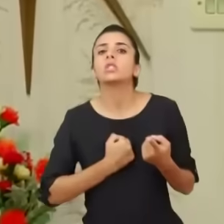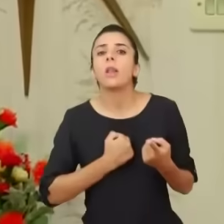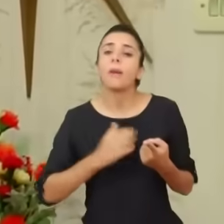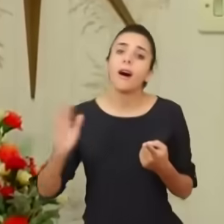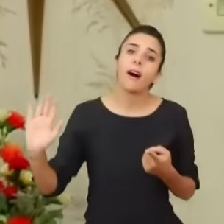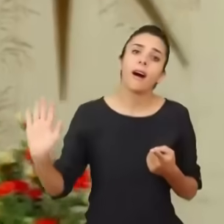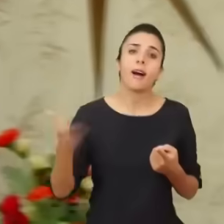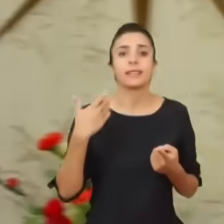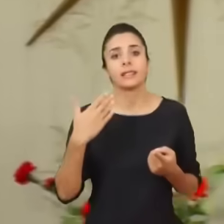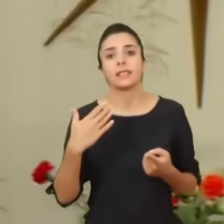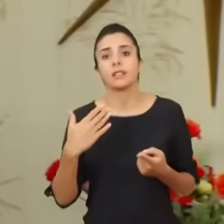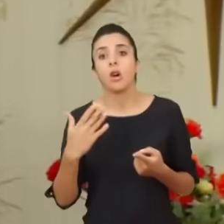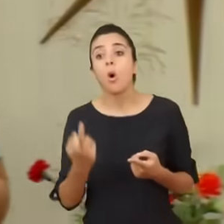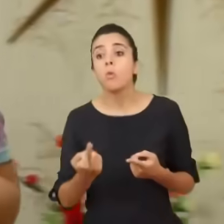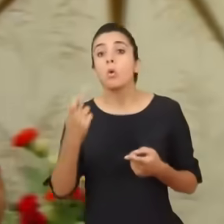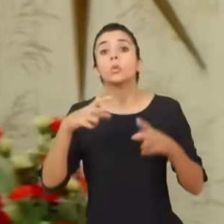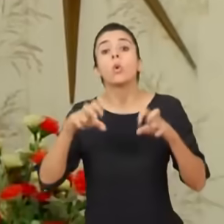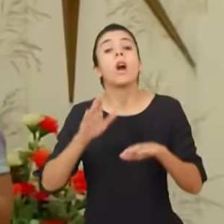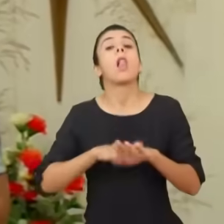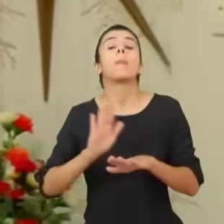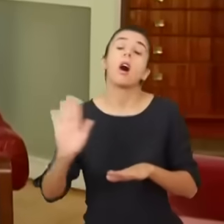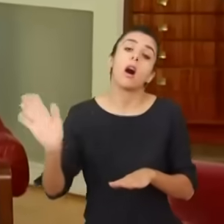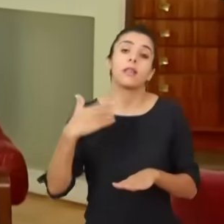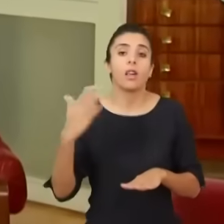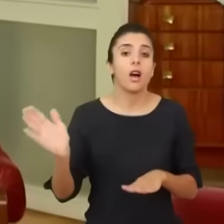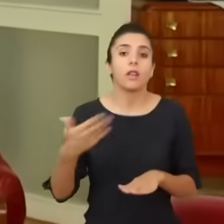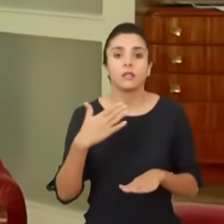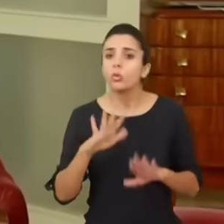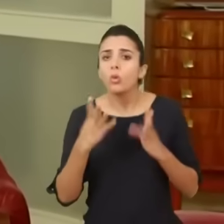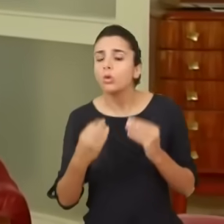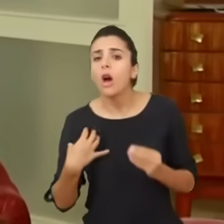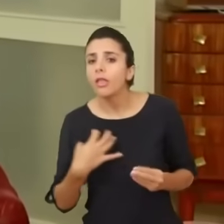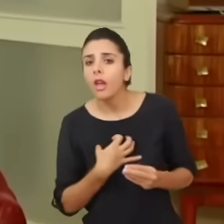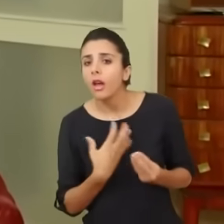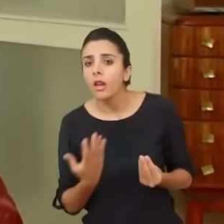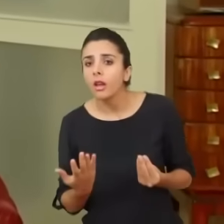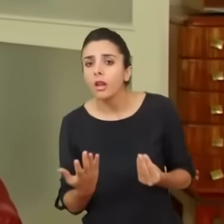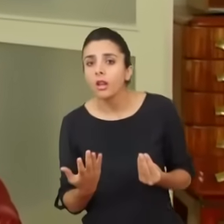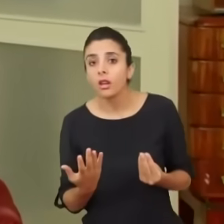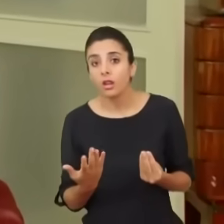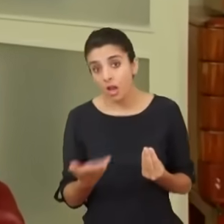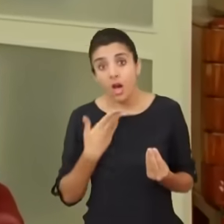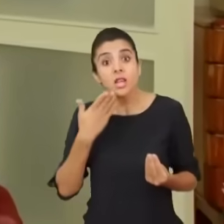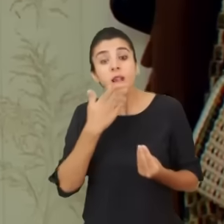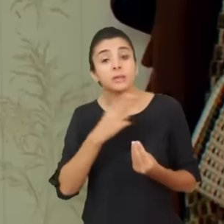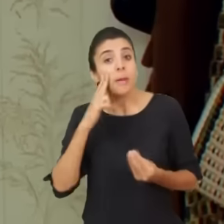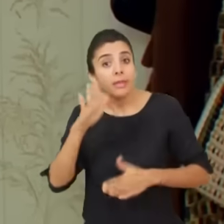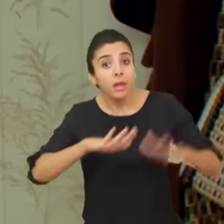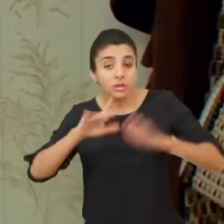böyle. Bakışları Gülden'de. Boş boş oturmayın çocuğum, hadi. Aa, ne oluyor anne? Ramazan temizliği